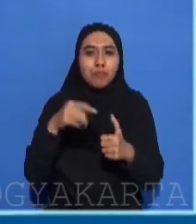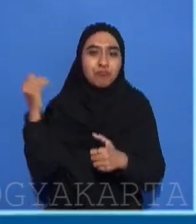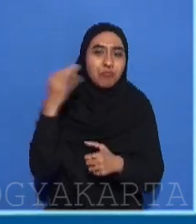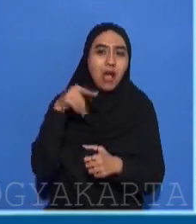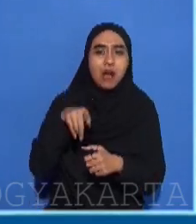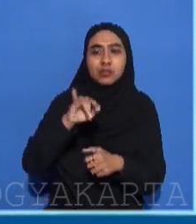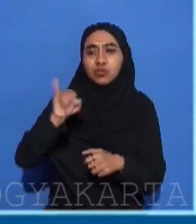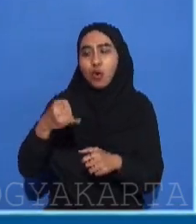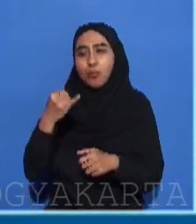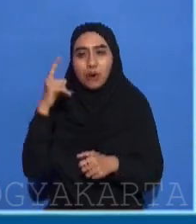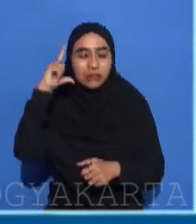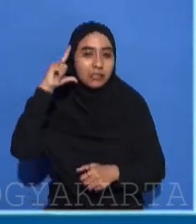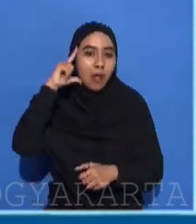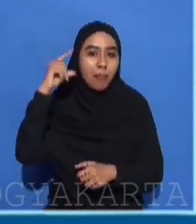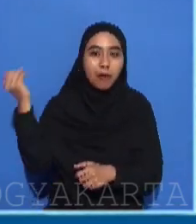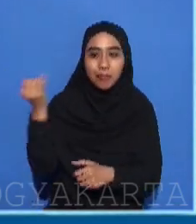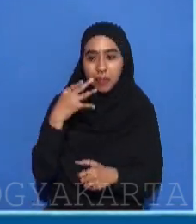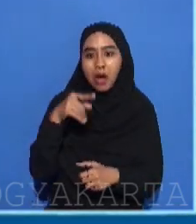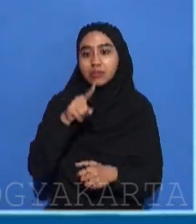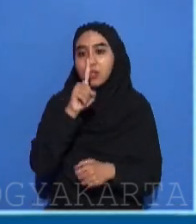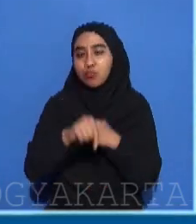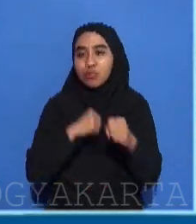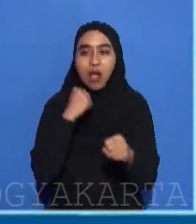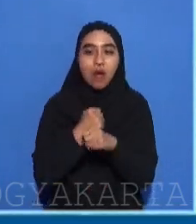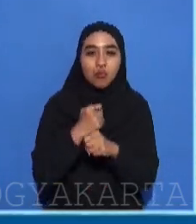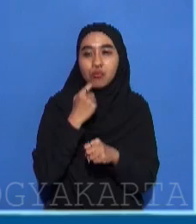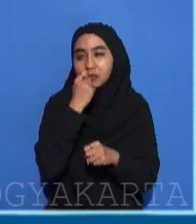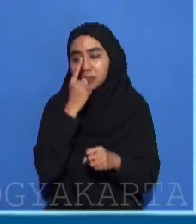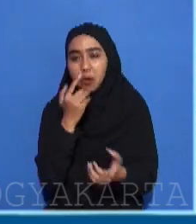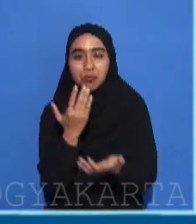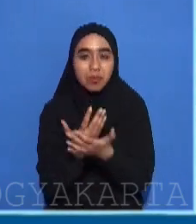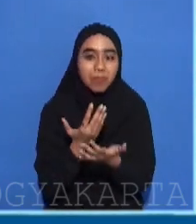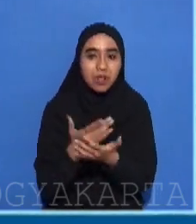Sleman jlentreaken saben tahun Gunggung Banyuwangi